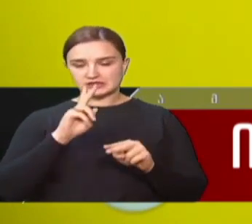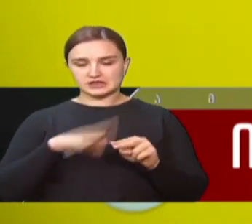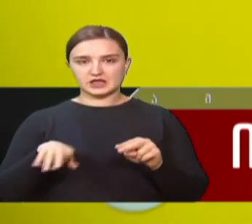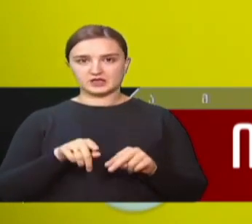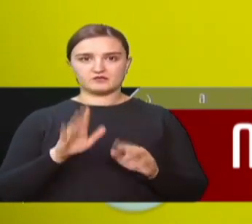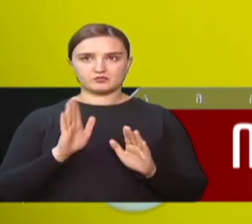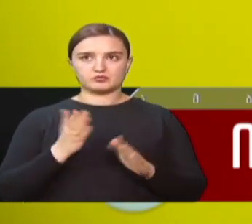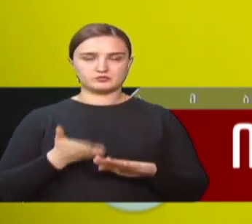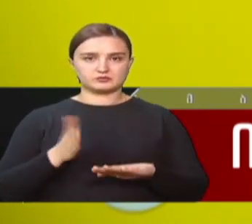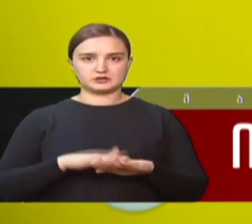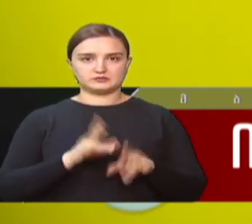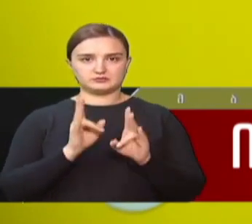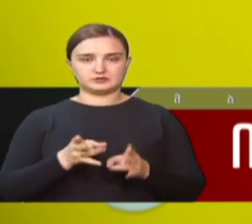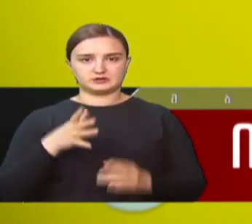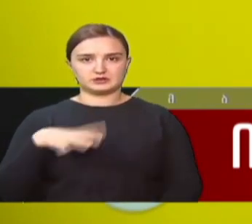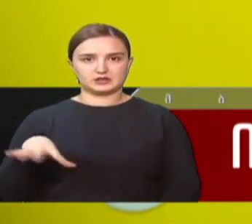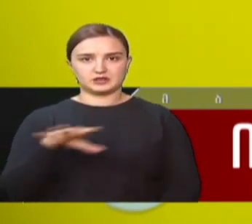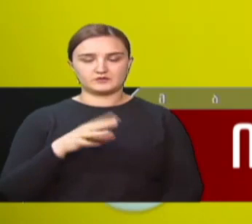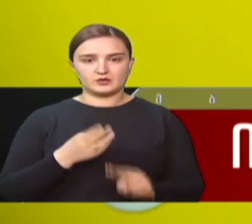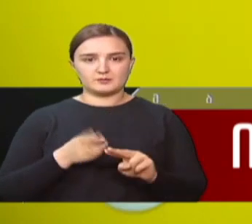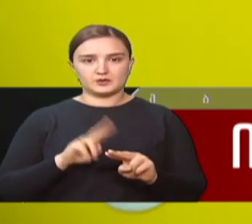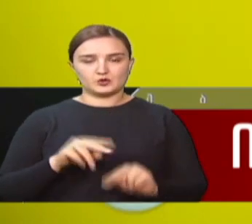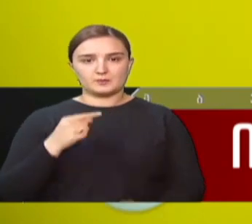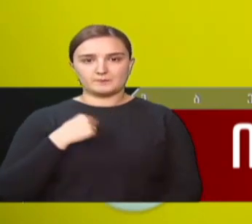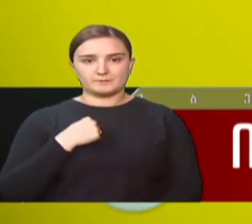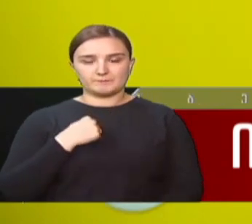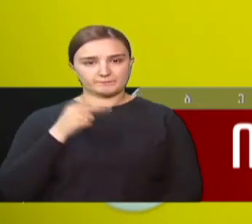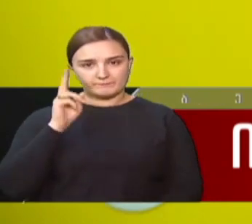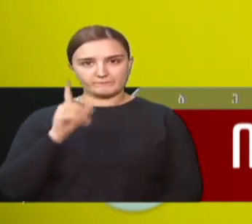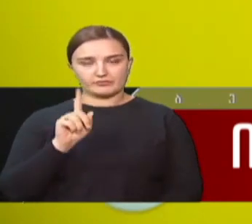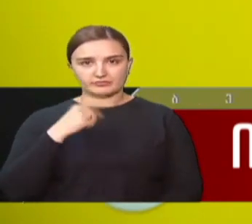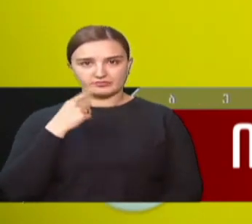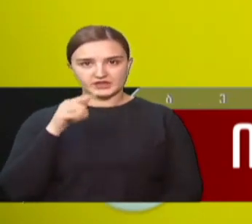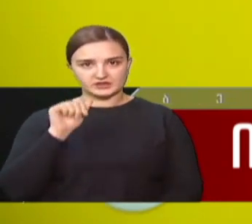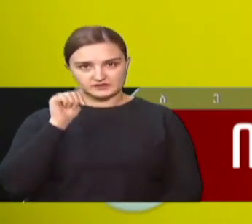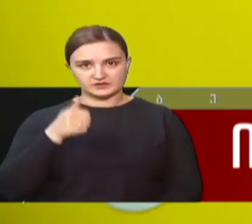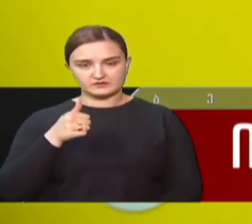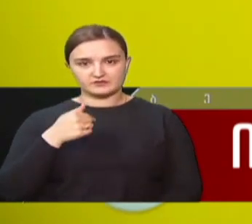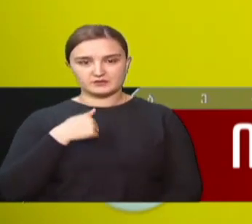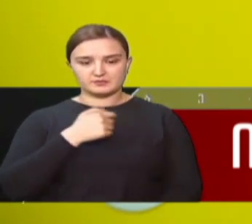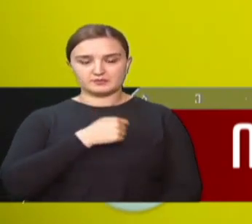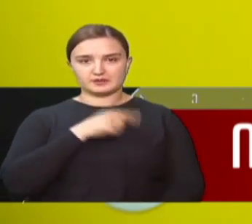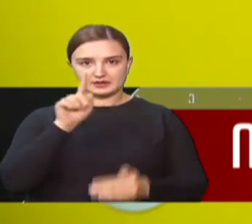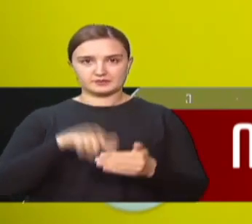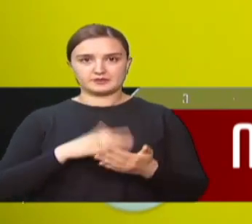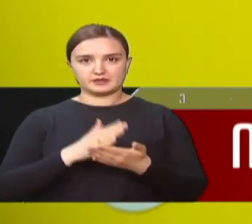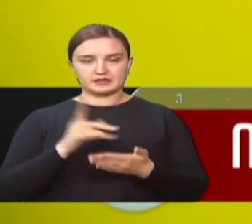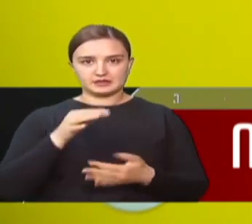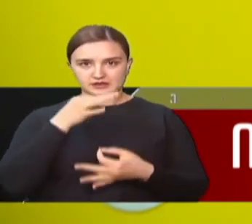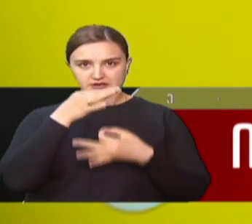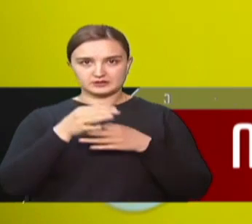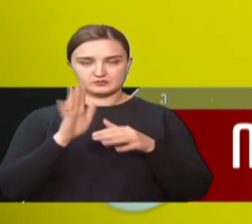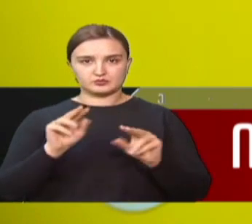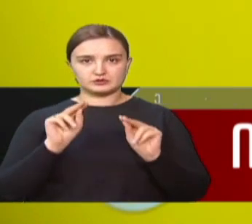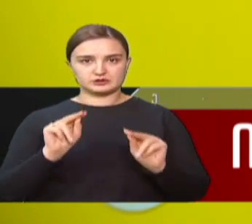მძიმე დაუჯდება ჩვენს ქვეყანას. ამიტომ მე არ ვიცი რა სიტყვის ის ხვალ, მე იმედი მაქვს, რომ ის ეტყვის